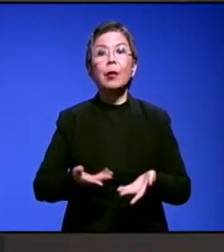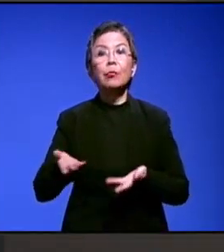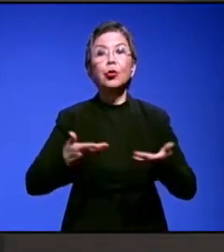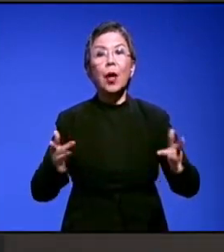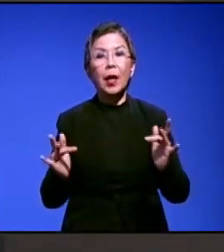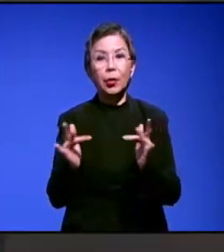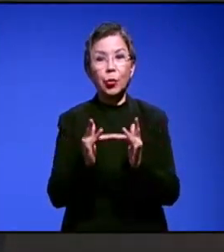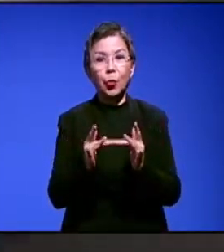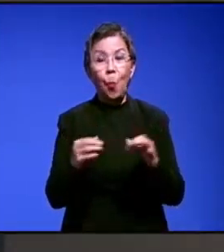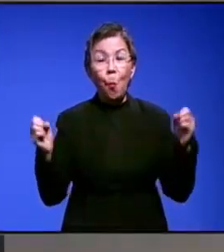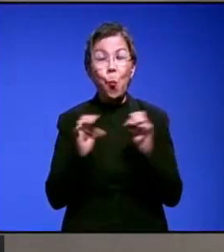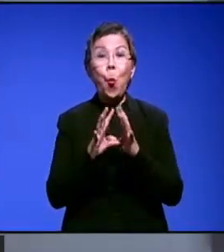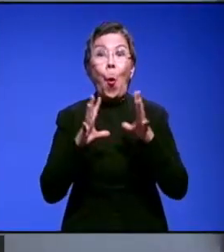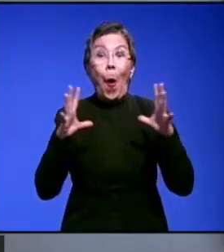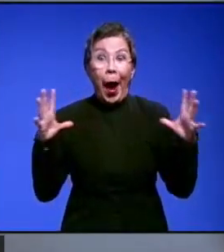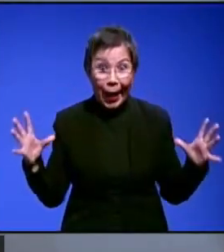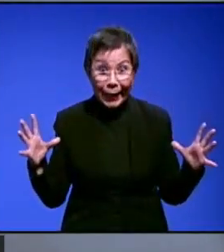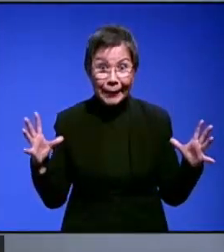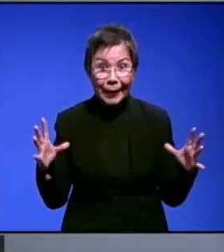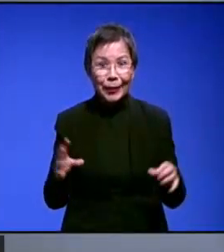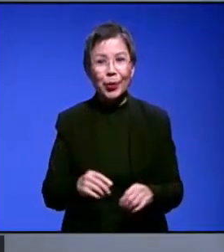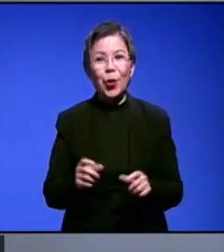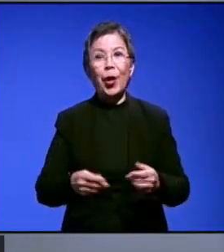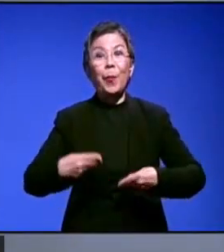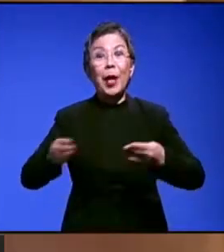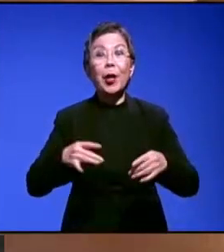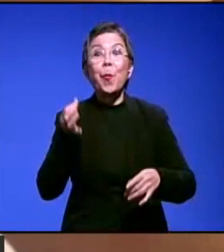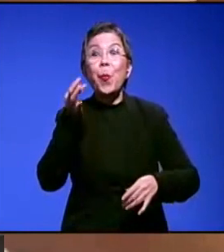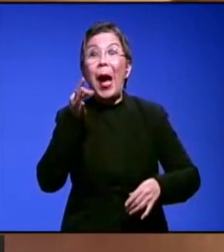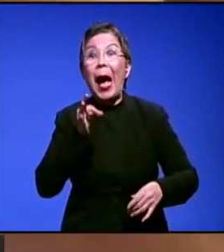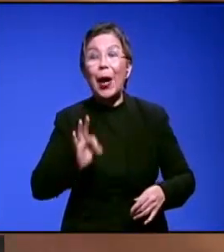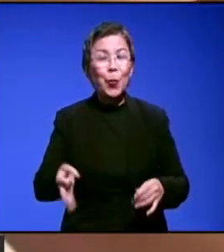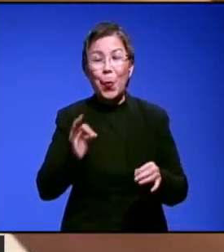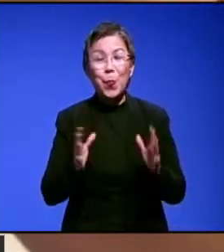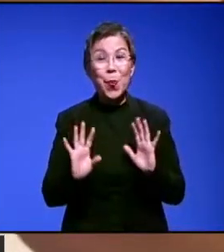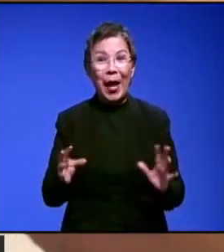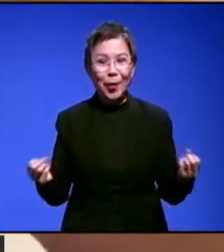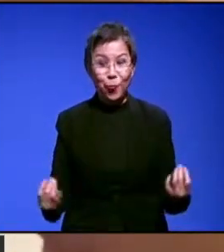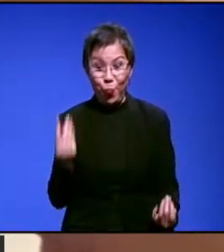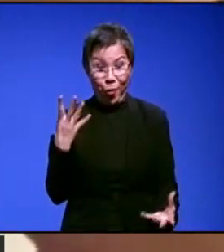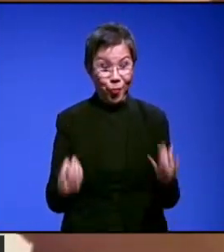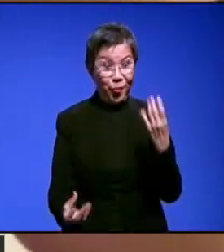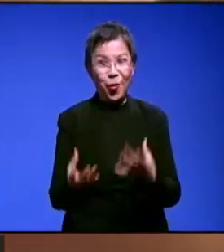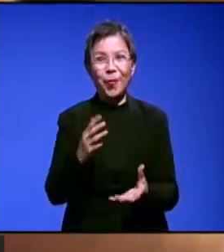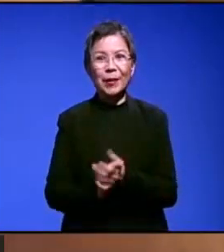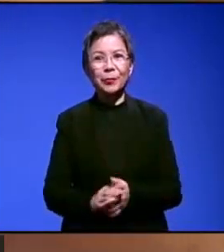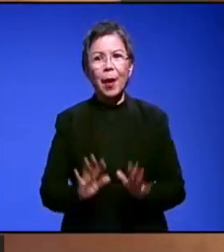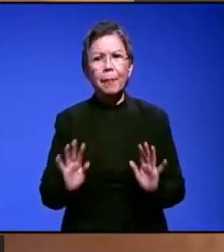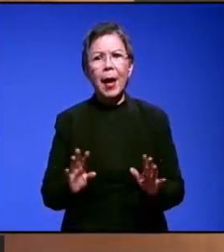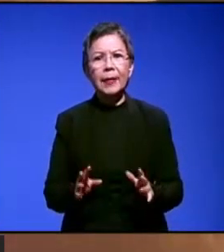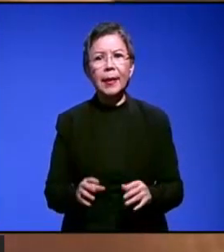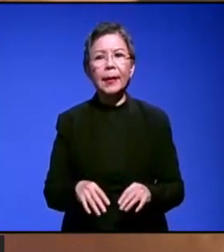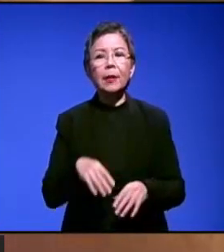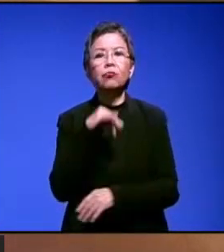pun dibanjiri para pedagang baru yang muncul sejak pandemi corona mendera perekonomian. Banyak yang